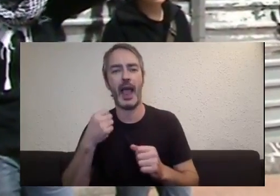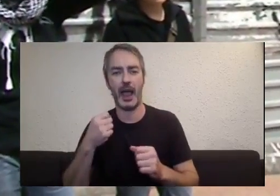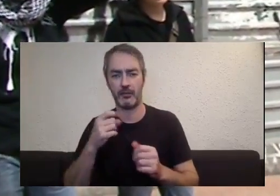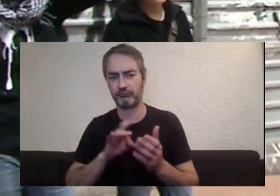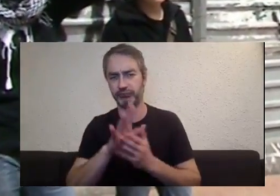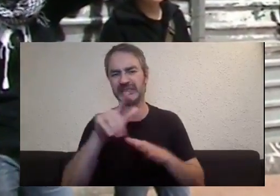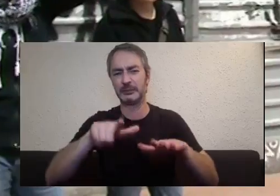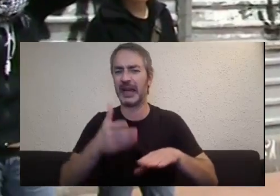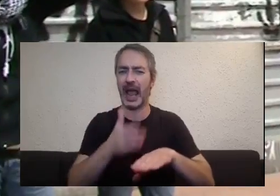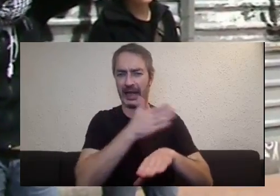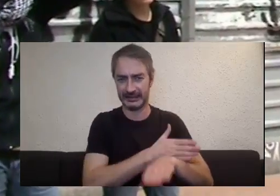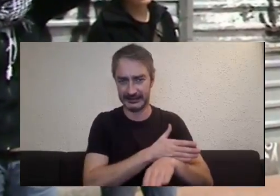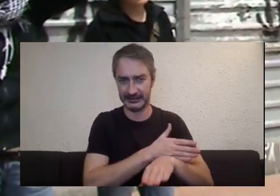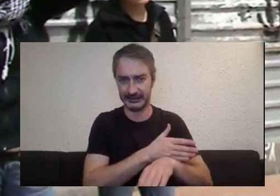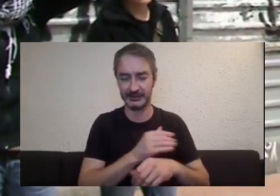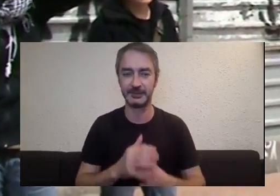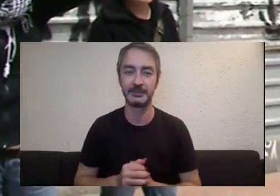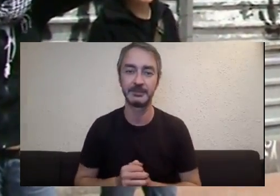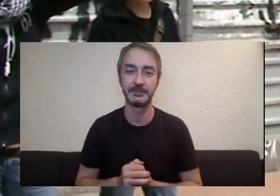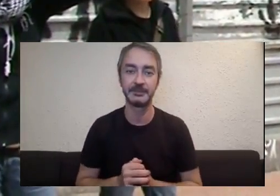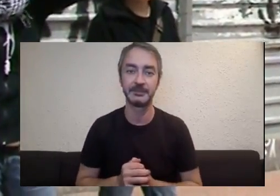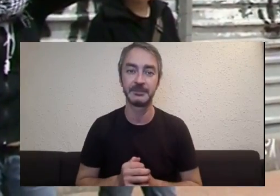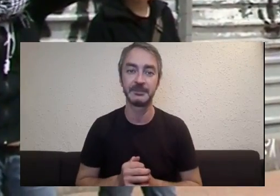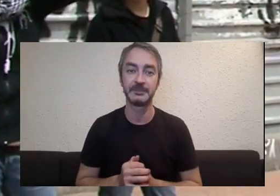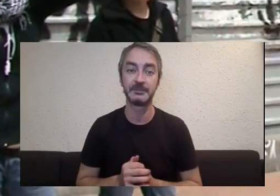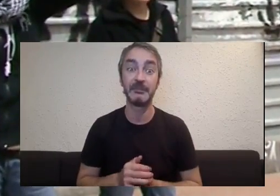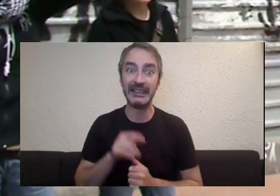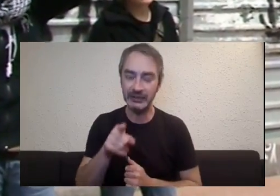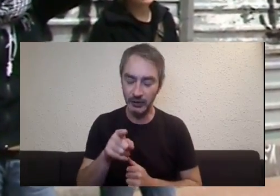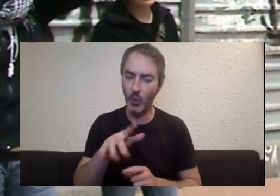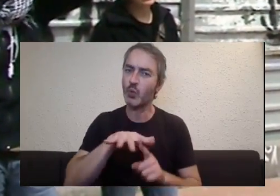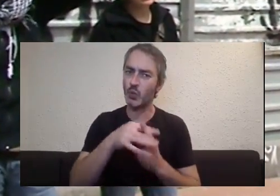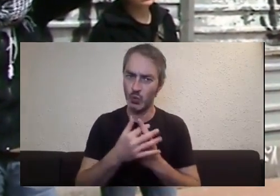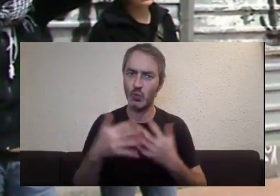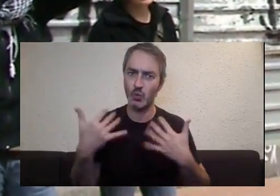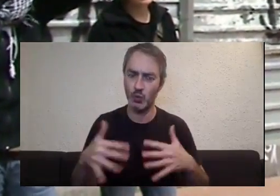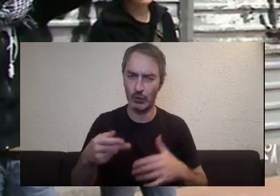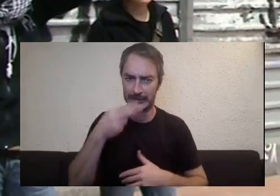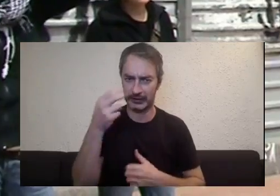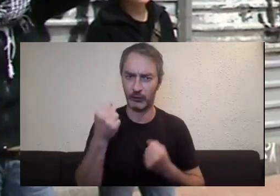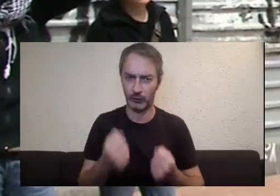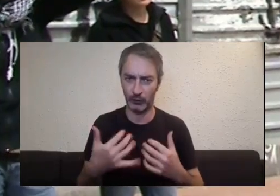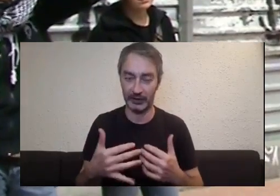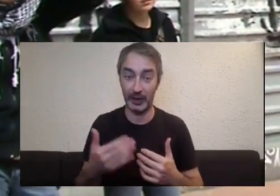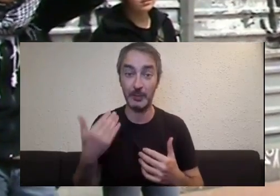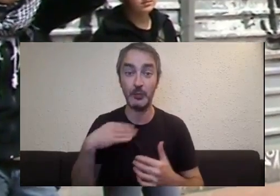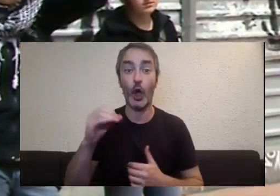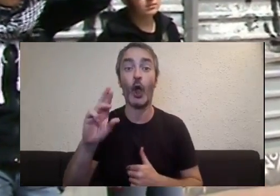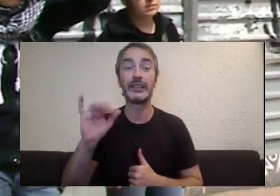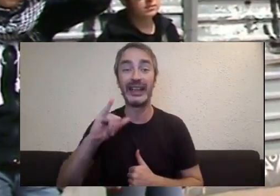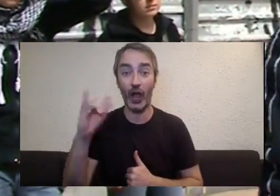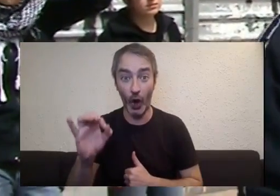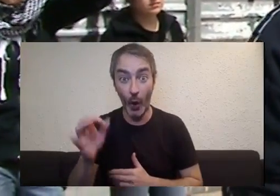van desallotjar el Tajo. El Cortijo ja l'havien desallotjat 7 o 8 mesos abans, i jo crec que bueno, va ser potser un dels moments